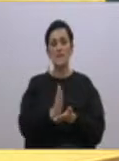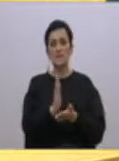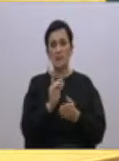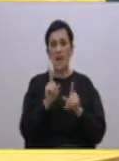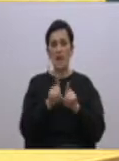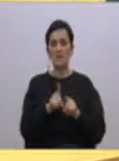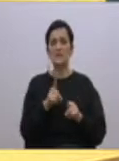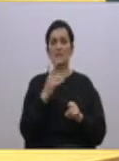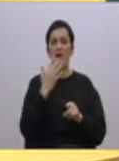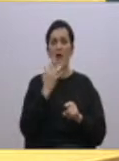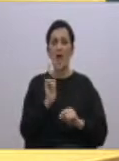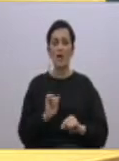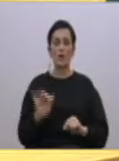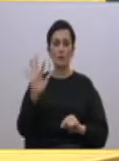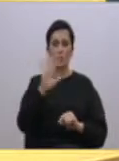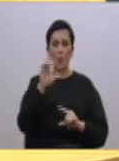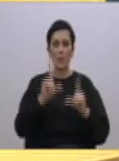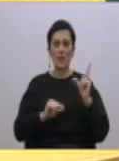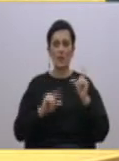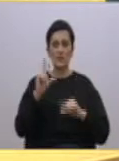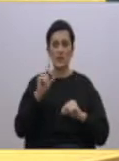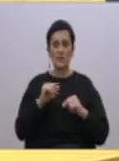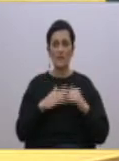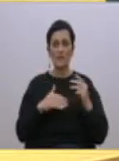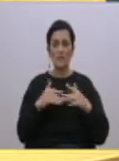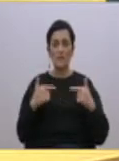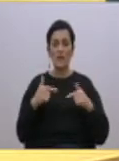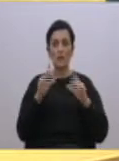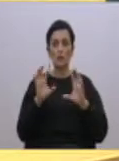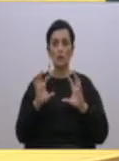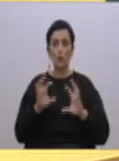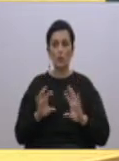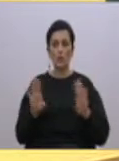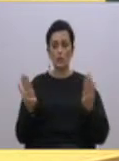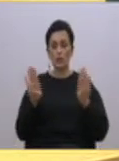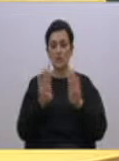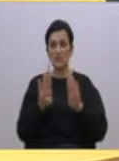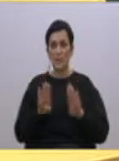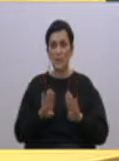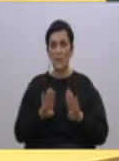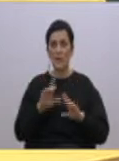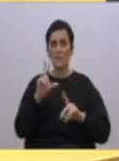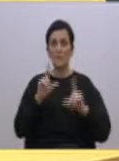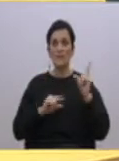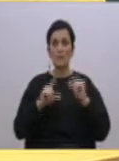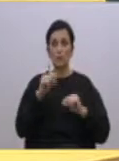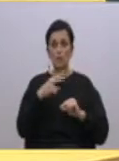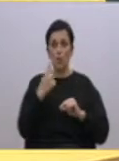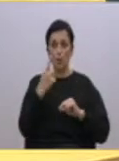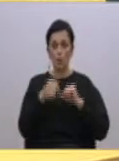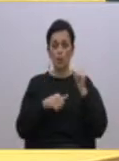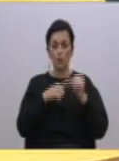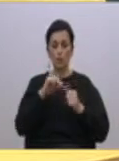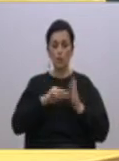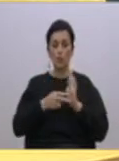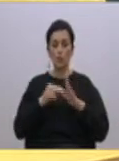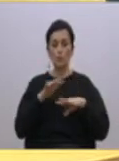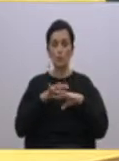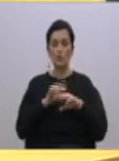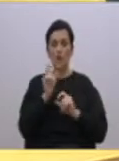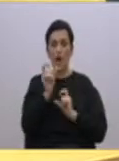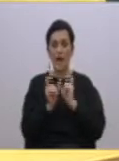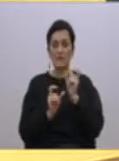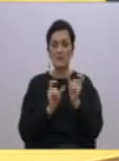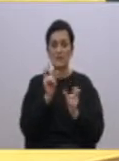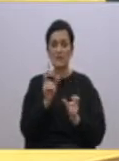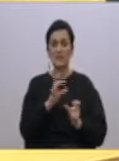ასევე ევროპის სტატისტიკის პრაქტიკის კოდექსის შესაბამისად. საქსტატის 2021 წლის ბიუჯეტის ასიგნებები